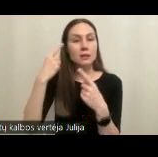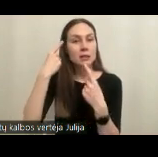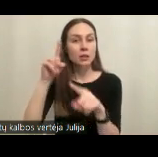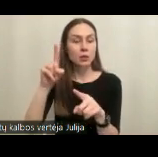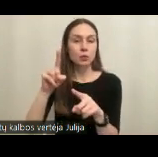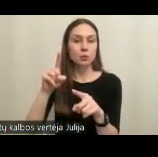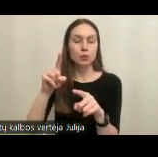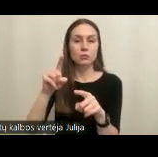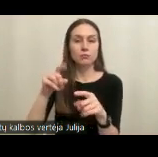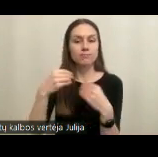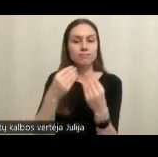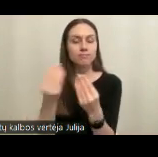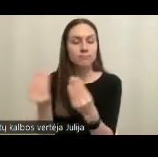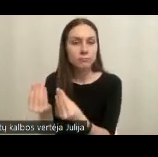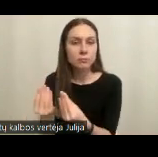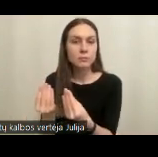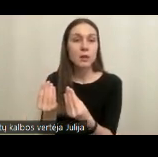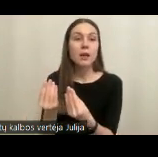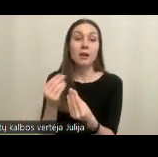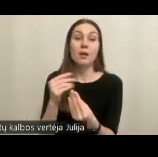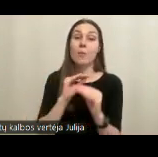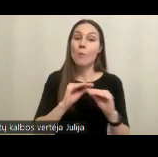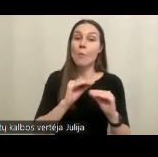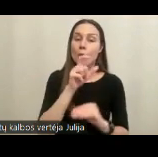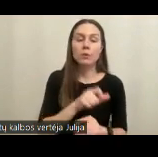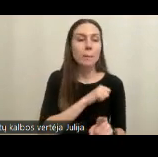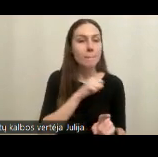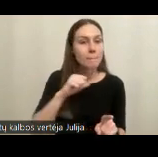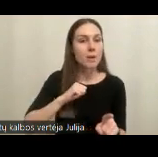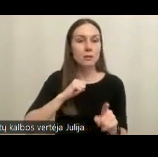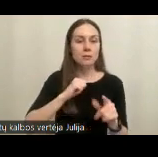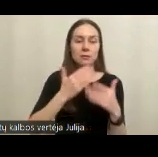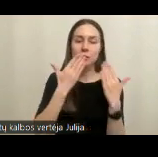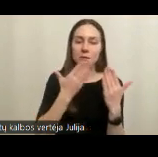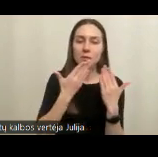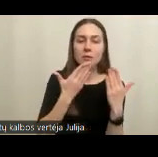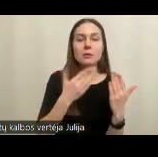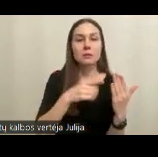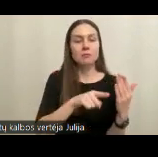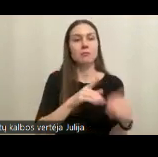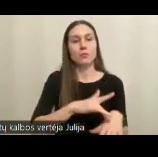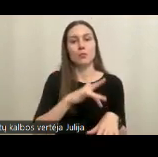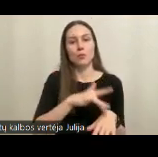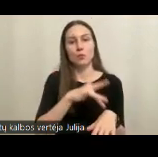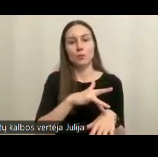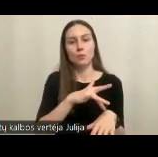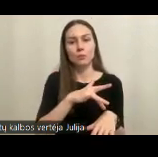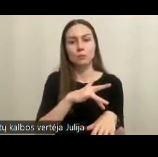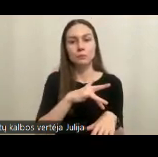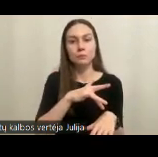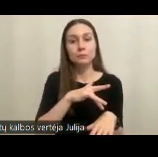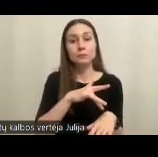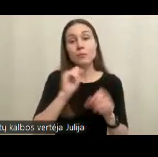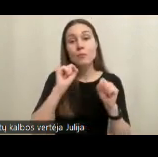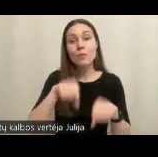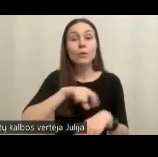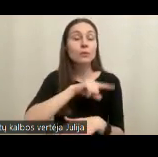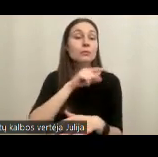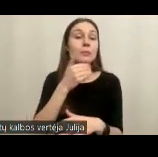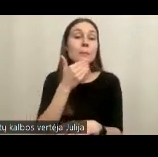skaitytojus. Ir jie taip pat patys turi būti tie, kurie skaito ir kurie patiria skaitimo malonumą. Ir galime